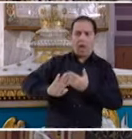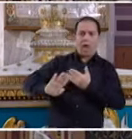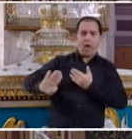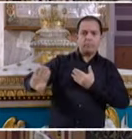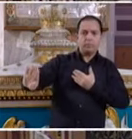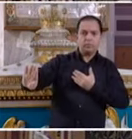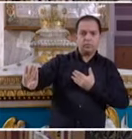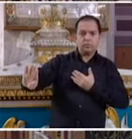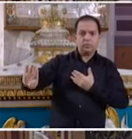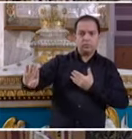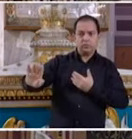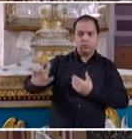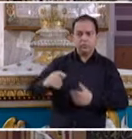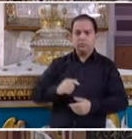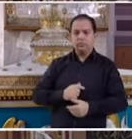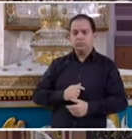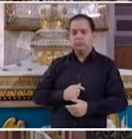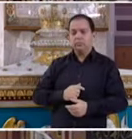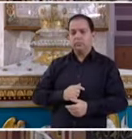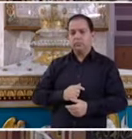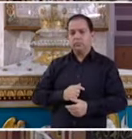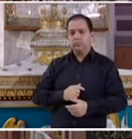πόροθεν, και αυτοί